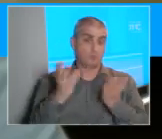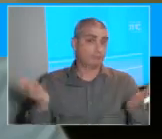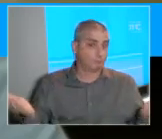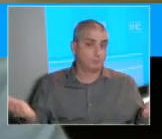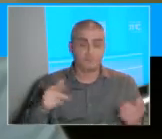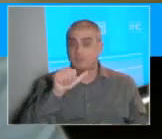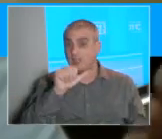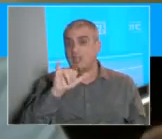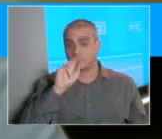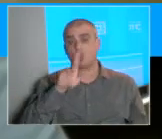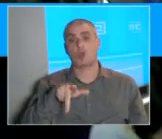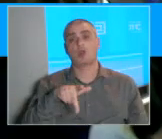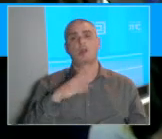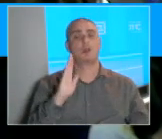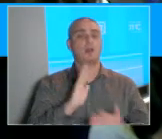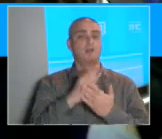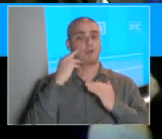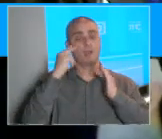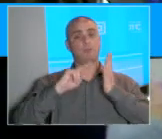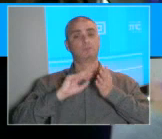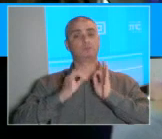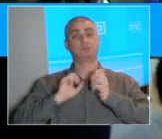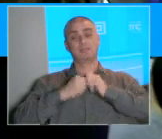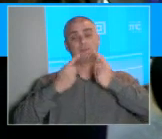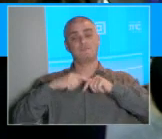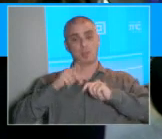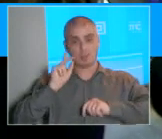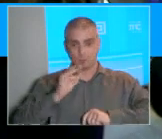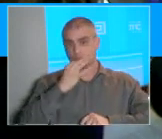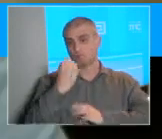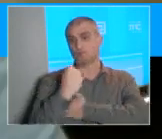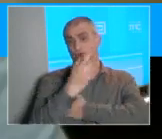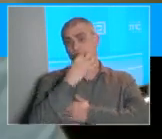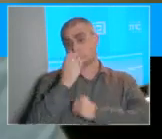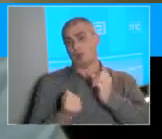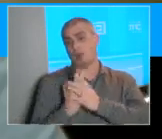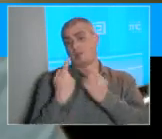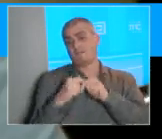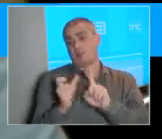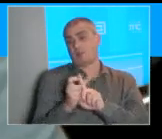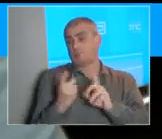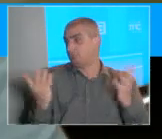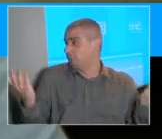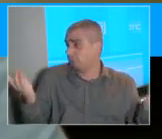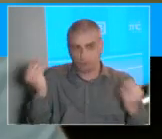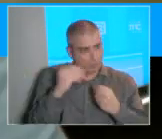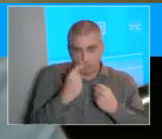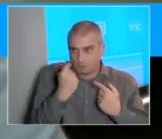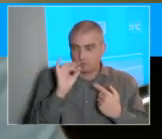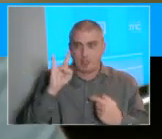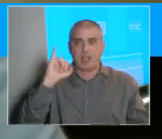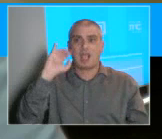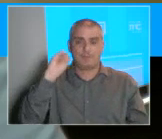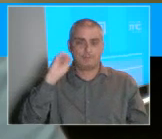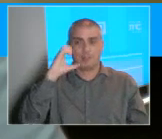שבעצם אייל ינון יכול לקבוע ברמה המשפטית, האם הוועדה המסדרת יכולה להקים ועדת חסינות. כלומר, הרי יש עוד חסינות אחת של חיים